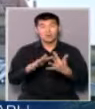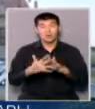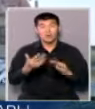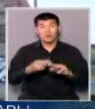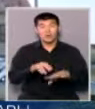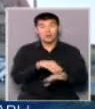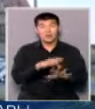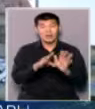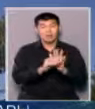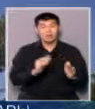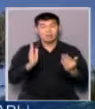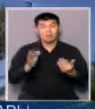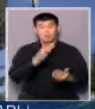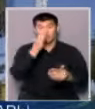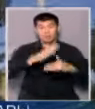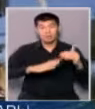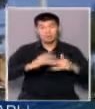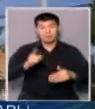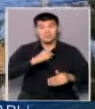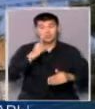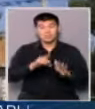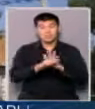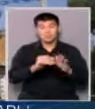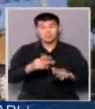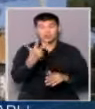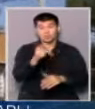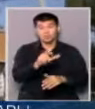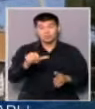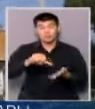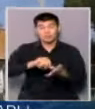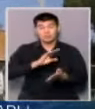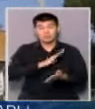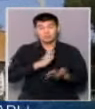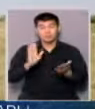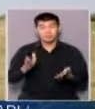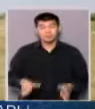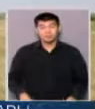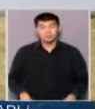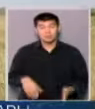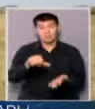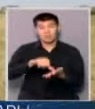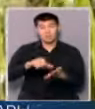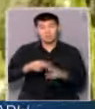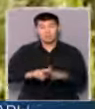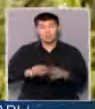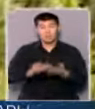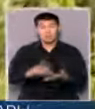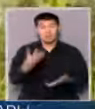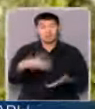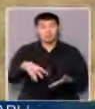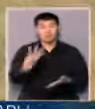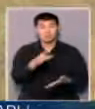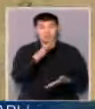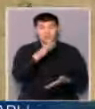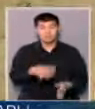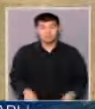округінің әкімі сайланбақ. Жауапты мамандардың айтуынша, сайлауға 3 кандидат тіркеліп қатысып жатыр. Кандидат орта жасы 44 жасты